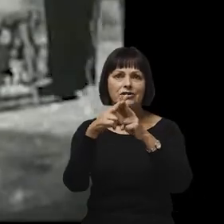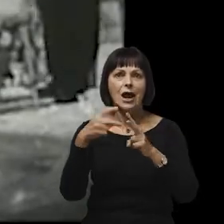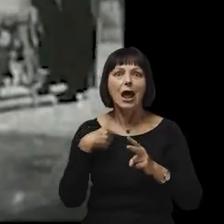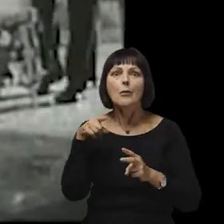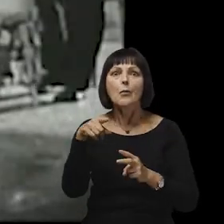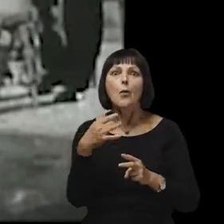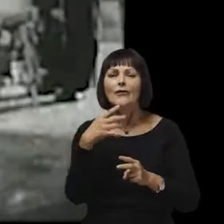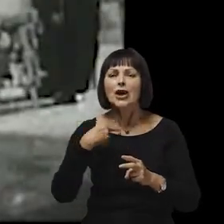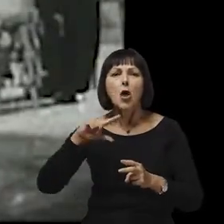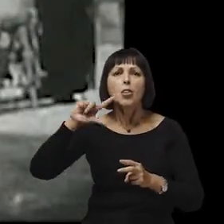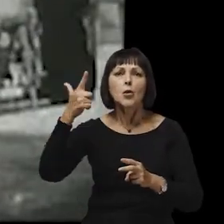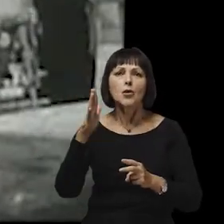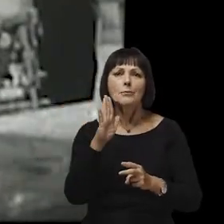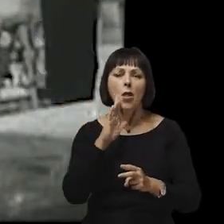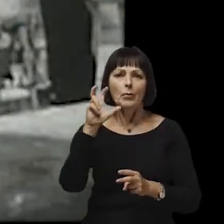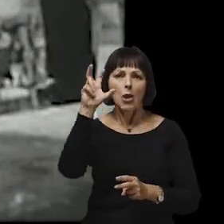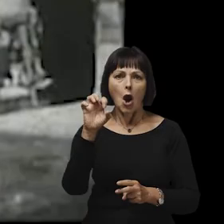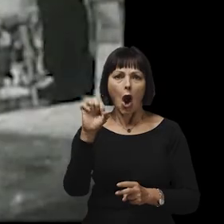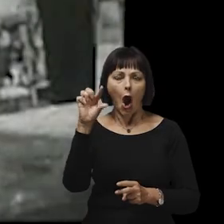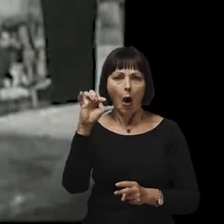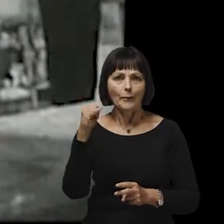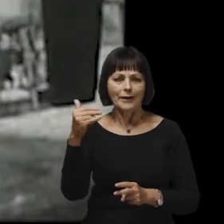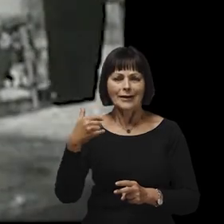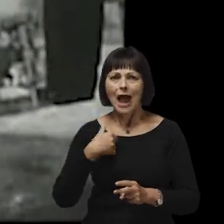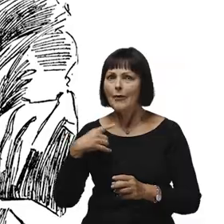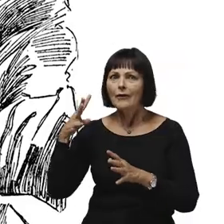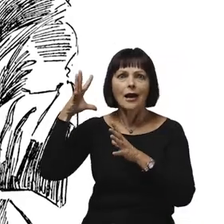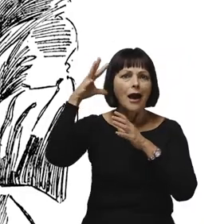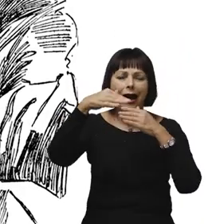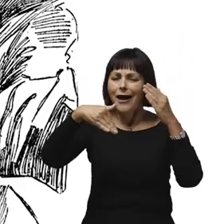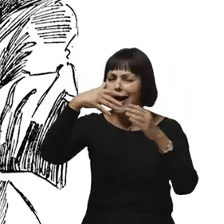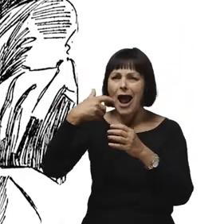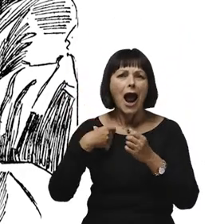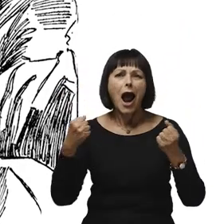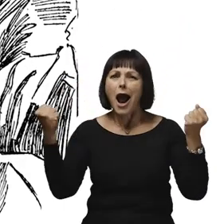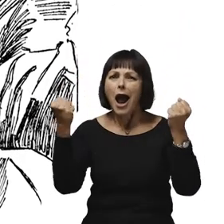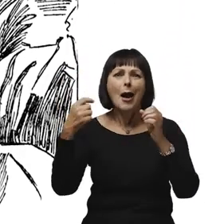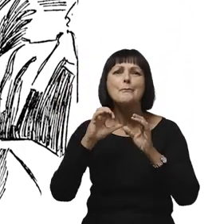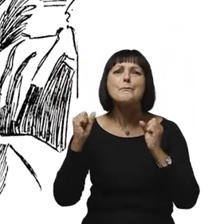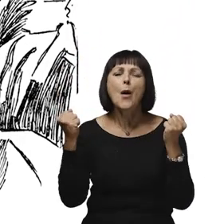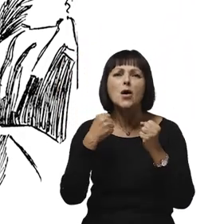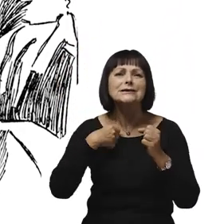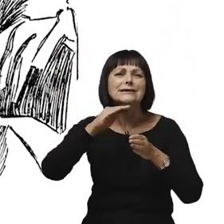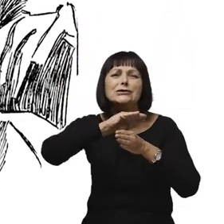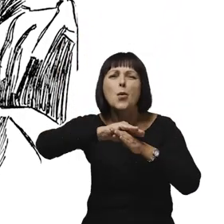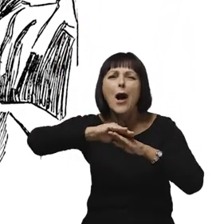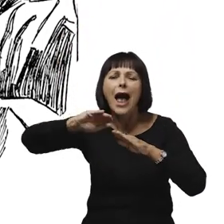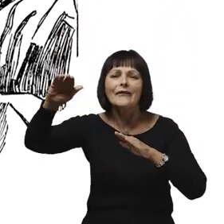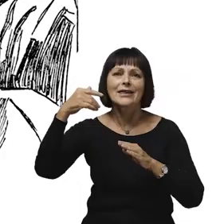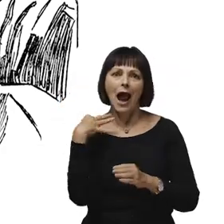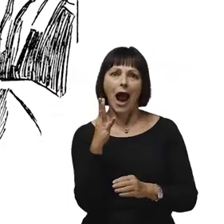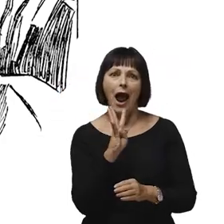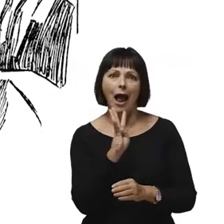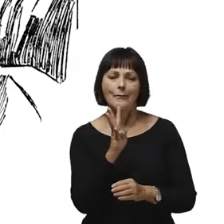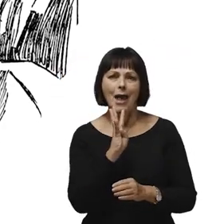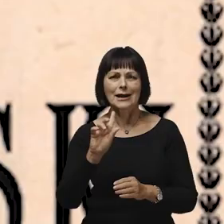Okrzyknięto go też drugim Chopinem. Prawdziwe szaleństwo czekało jednak Paderewskiego za oceanem. Był pierwszym